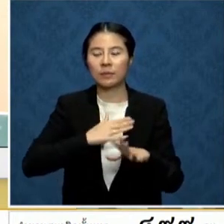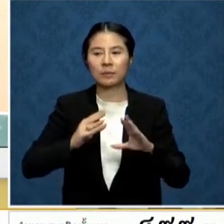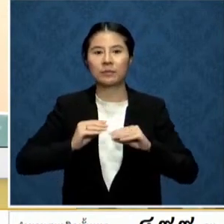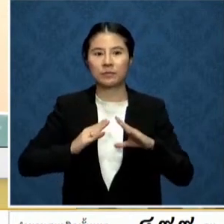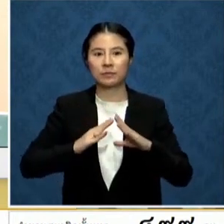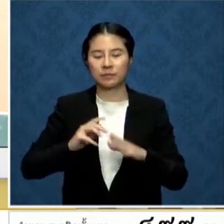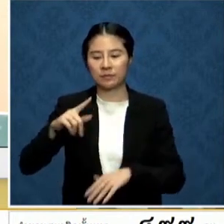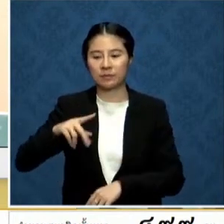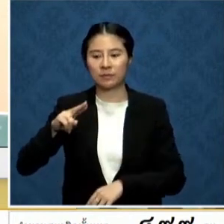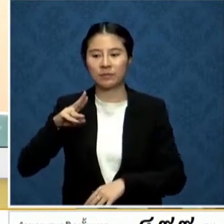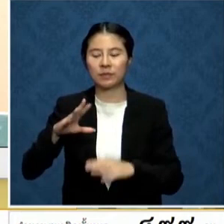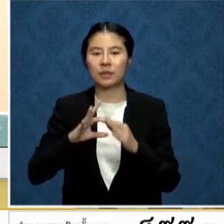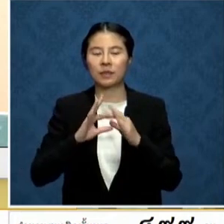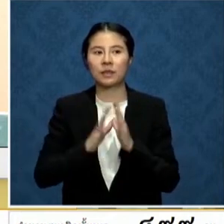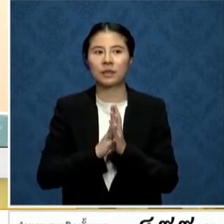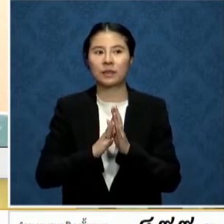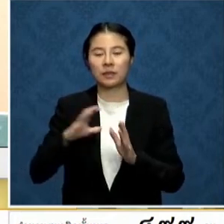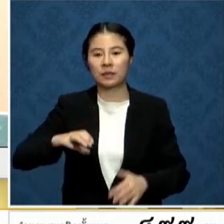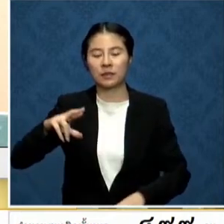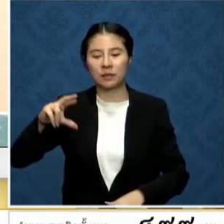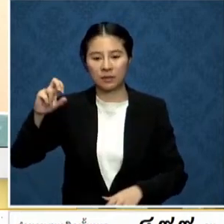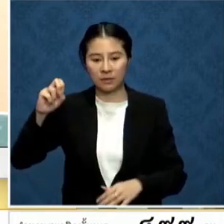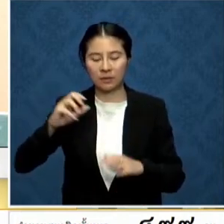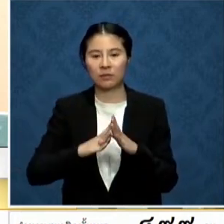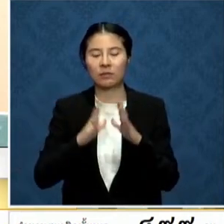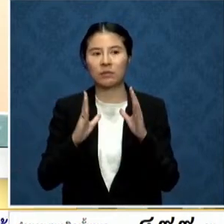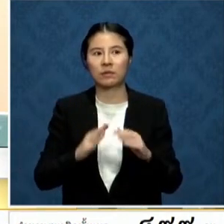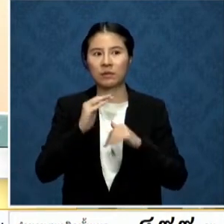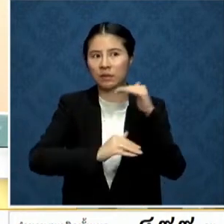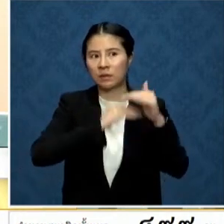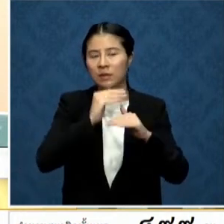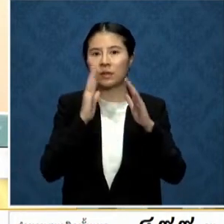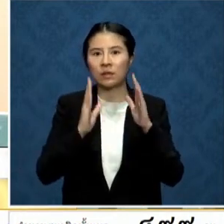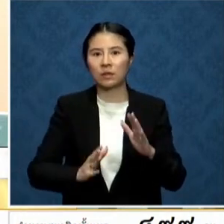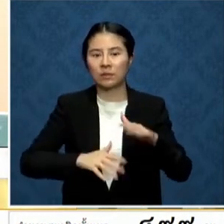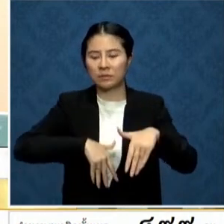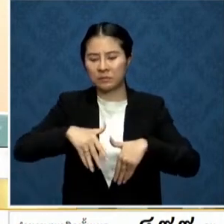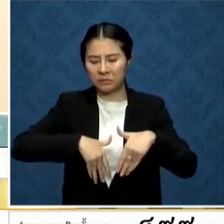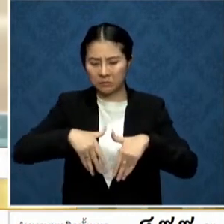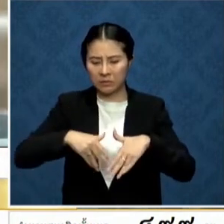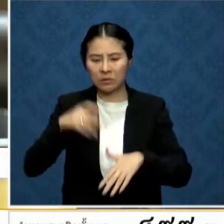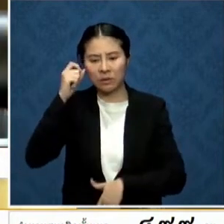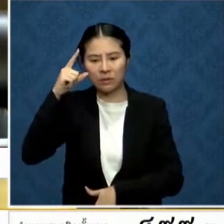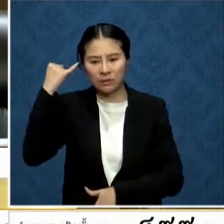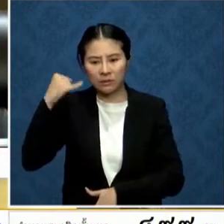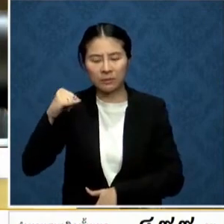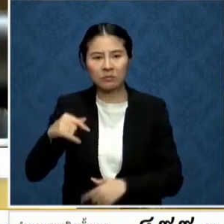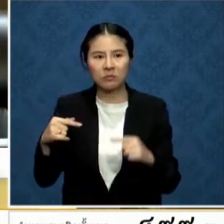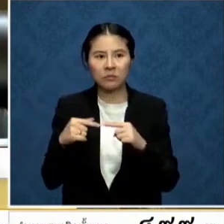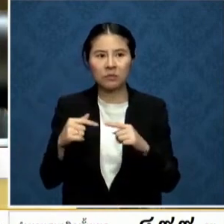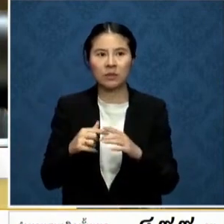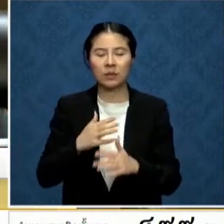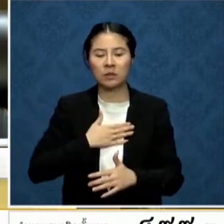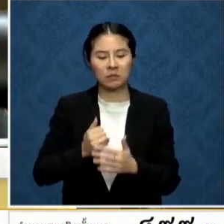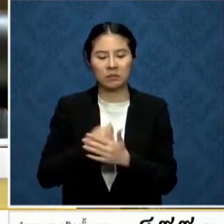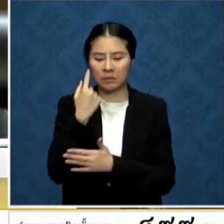ร่างข้อบังคับสภาก้าวหน้าประชาชนที่ฟังการอภิปรายเนี่ยอาจจะเข้าใจผิดว่าคนที่ไม่เห็นด้วยไม่